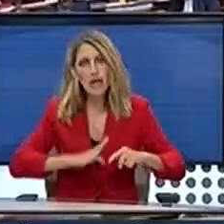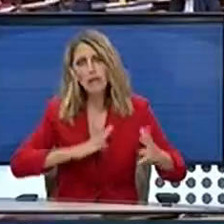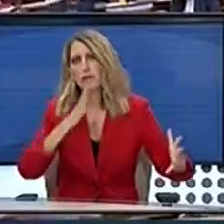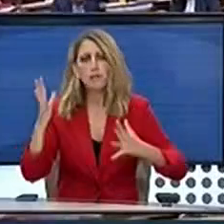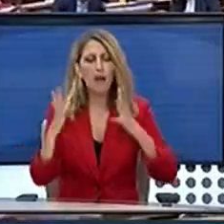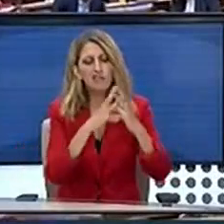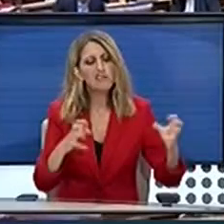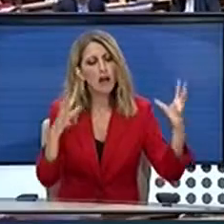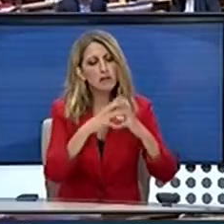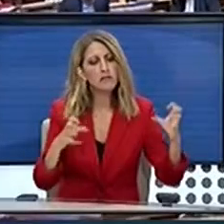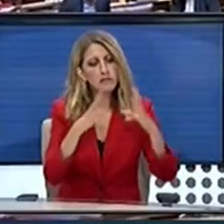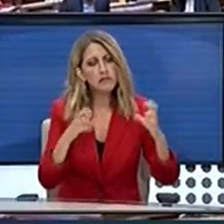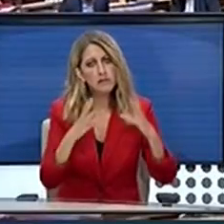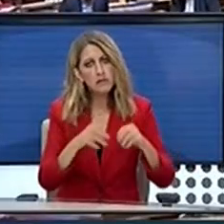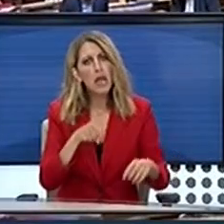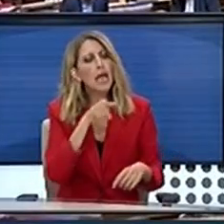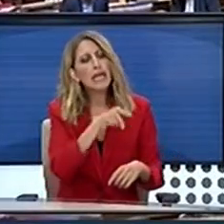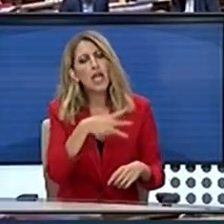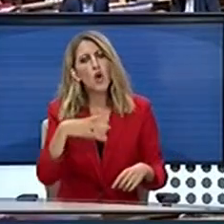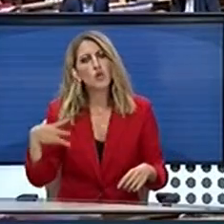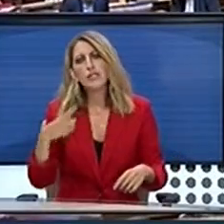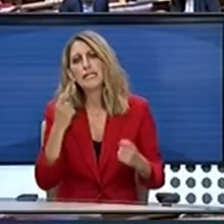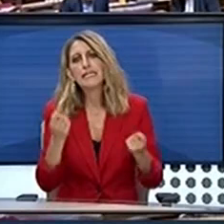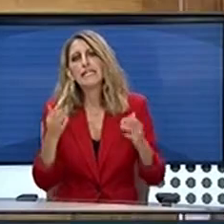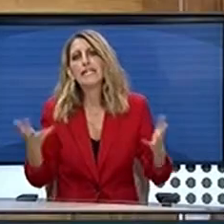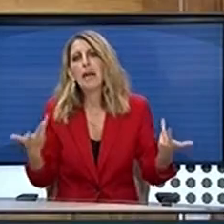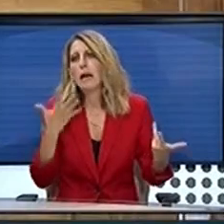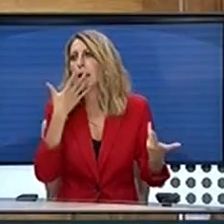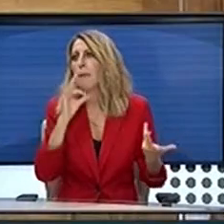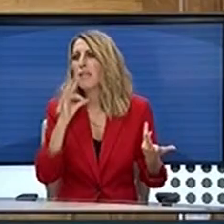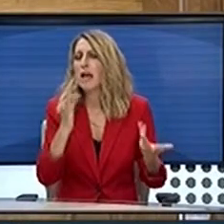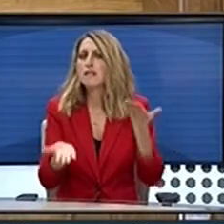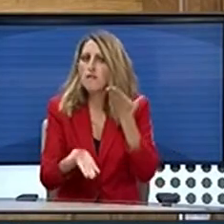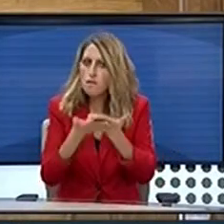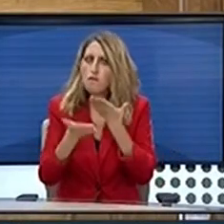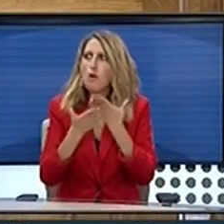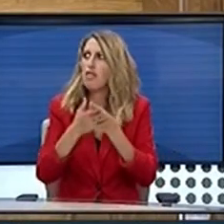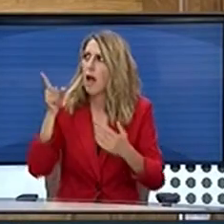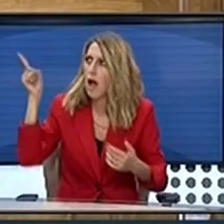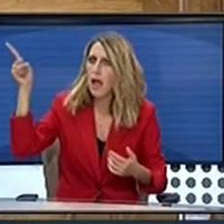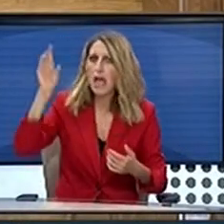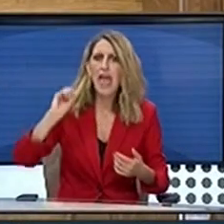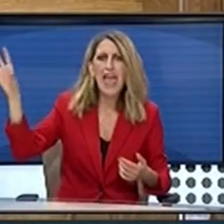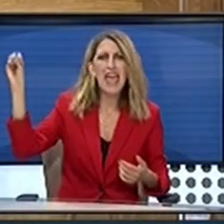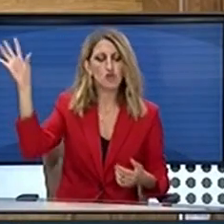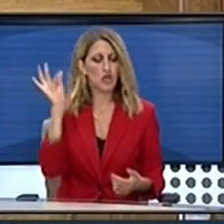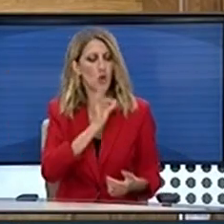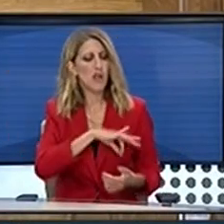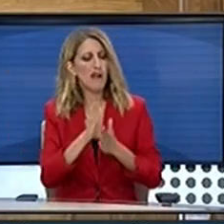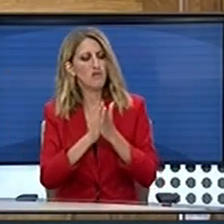δίνεται τόσο εύκολα επιχειρήματα σε εκείνους που θέλουν την αποδυνάμωση των μυστικών μας